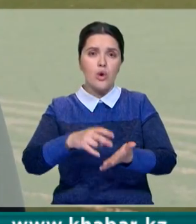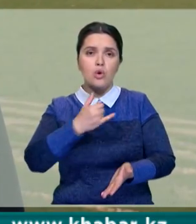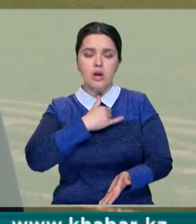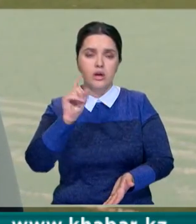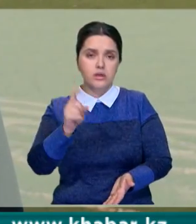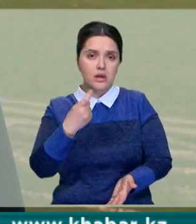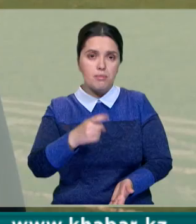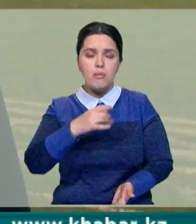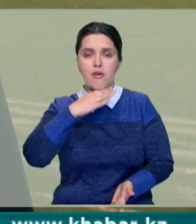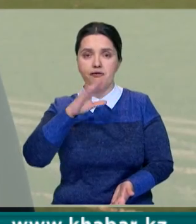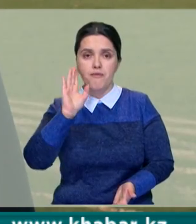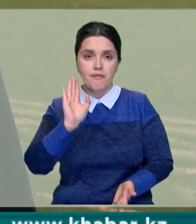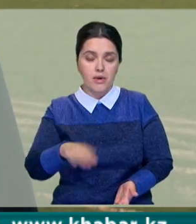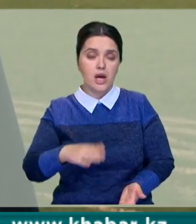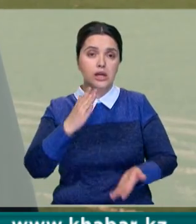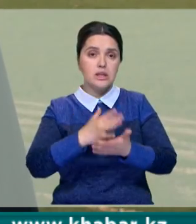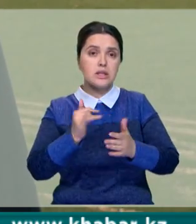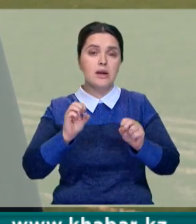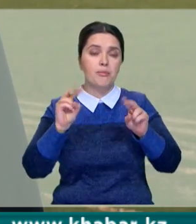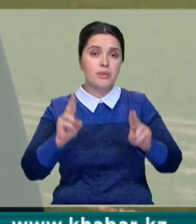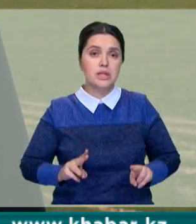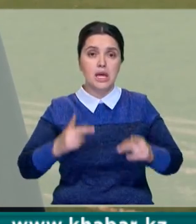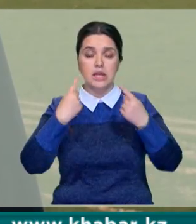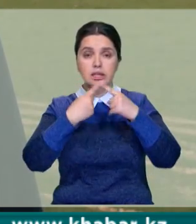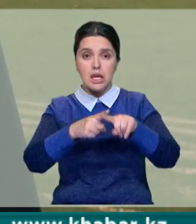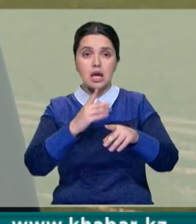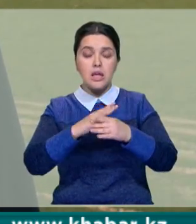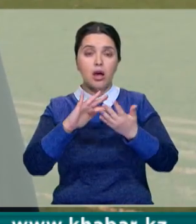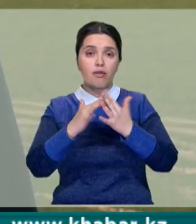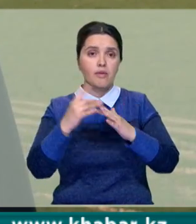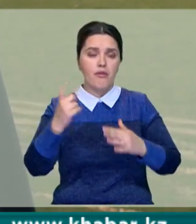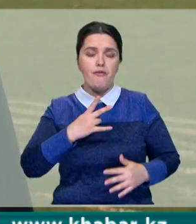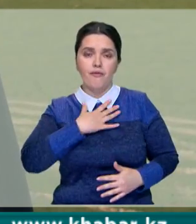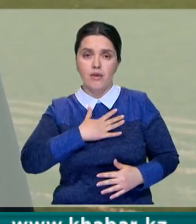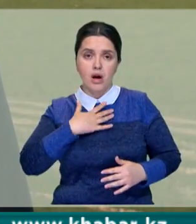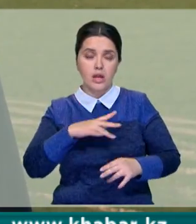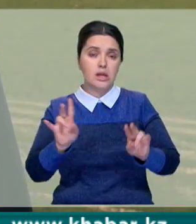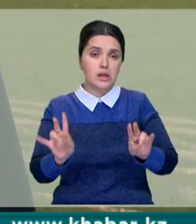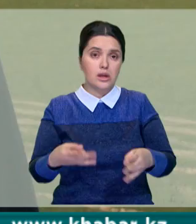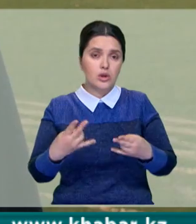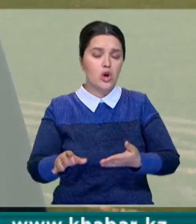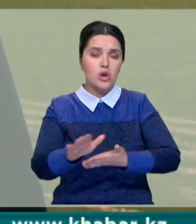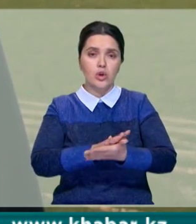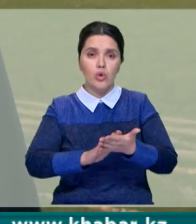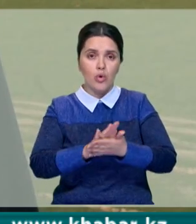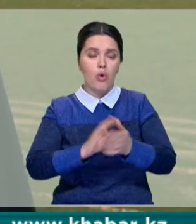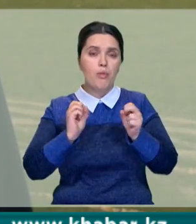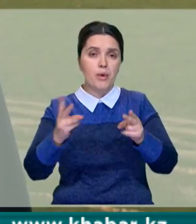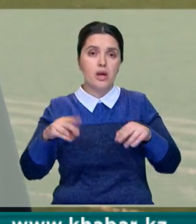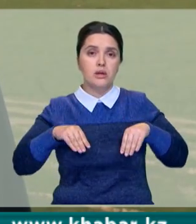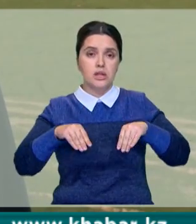химических препаратов, хватает и специальной техники. Фермеры могут не волноваться, так как никакой угрозы их полям